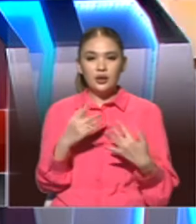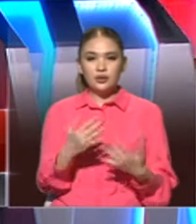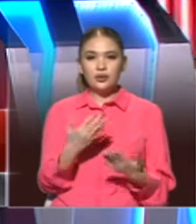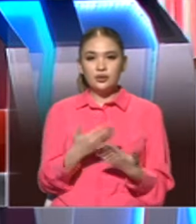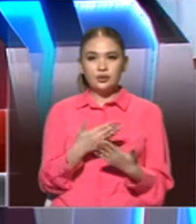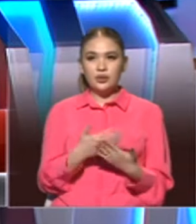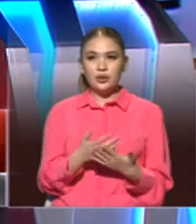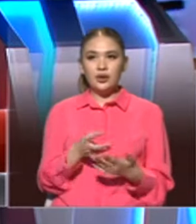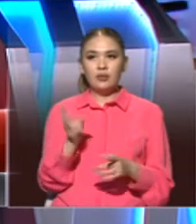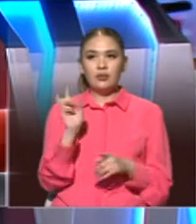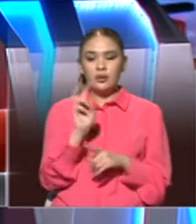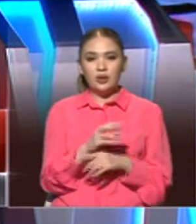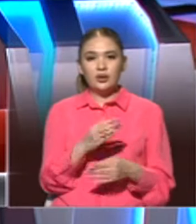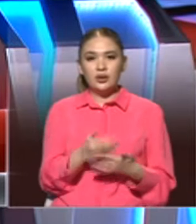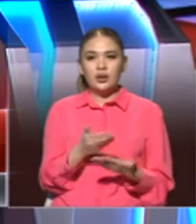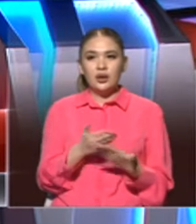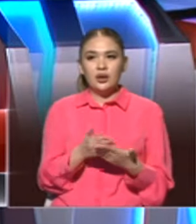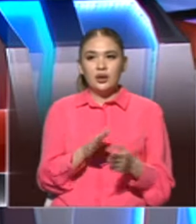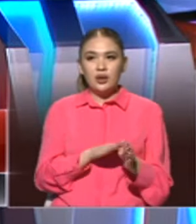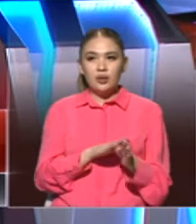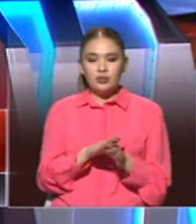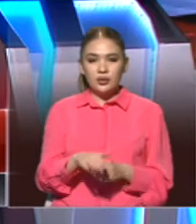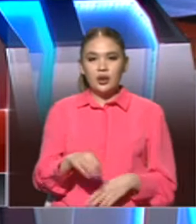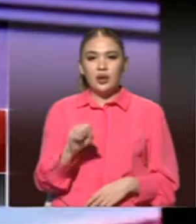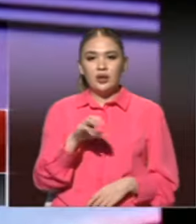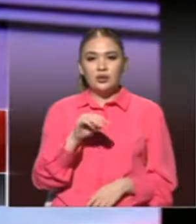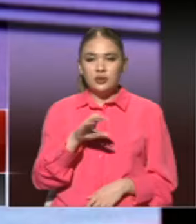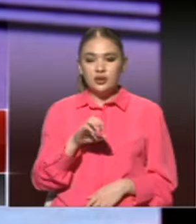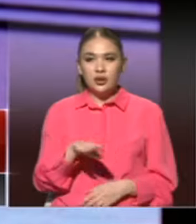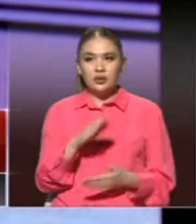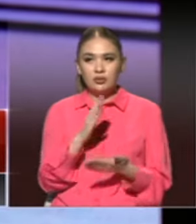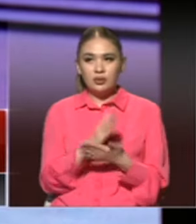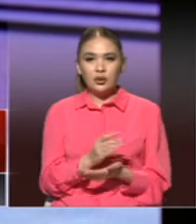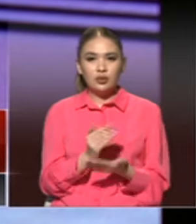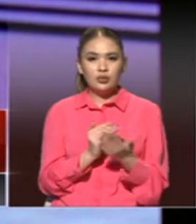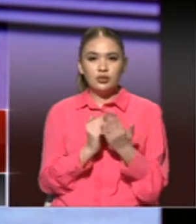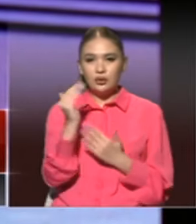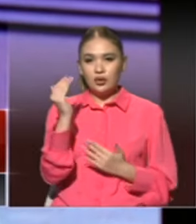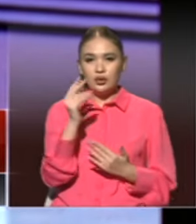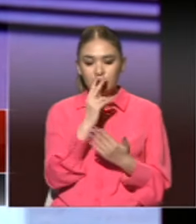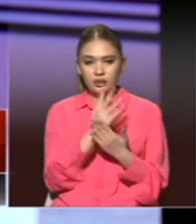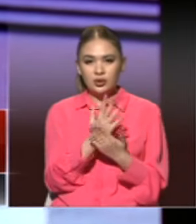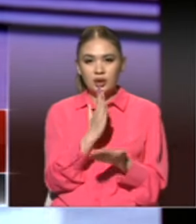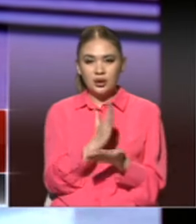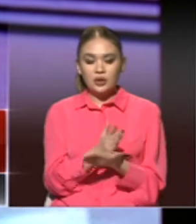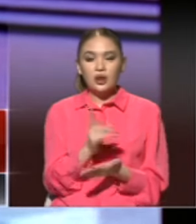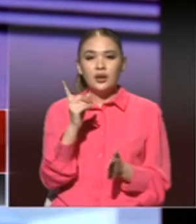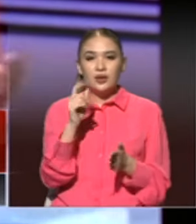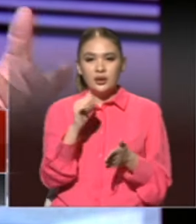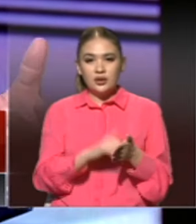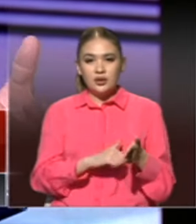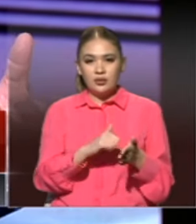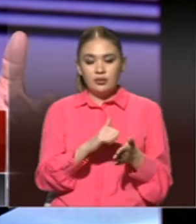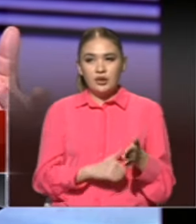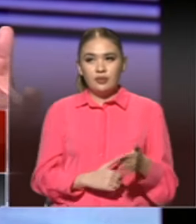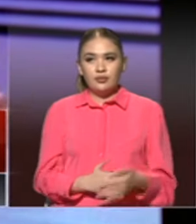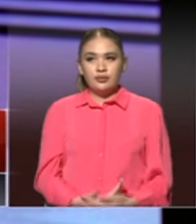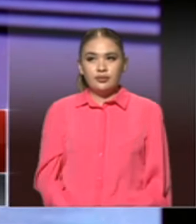барып, тапсырып, аттестаттарын өте жоғары көрсеткіш. Не себеп? Айтыңыздар соны, сіздер білесіздер